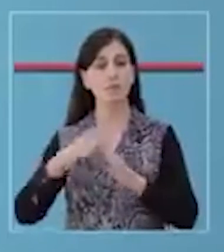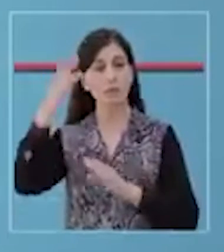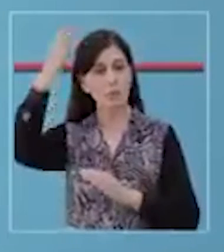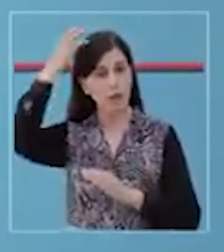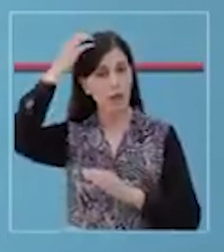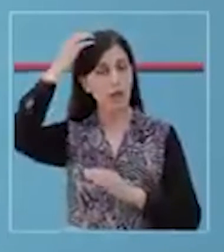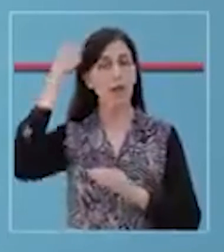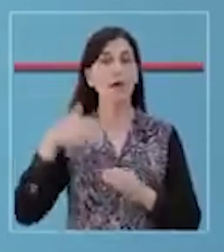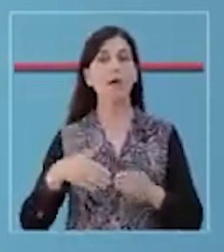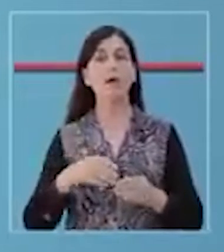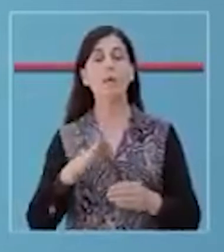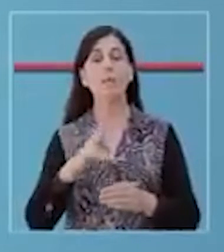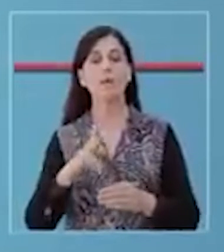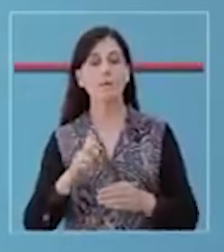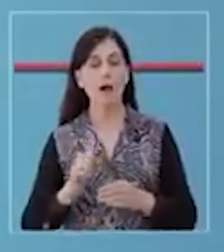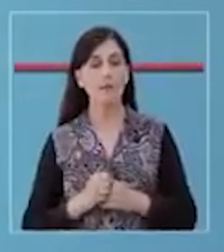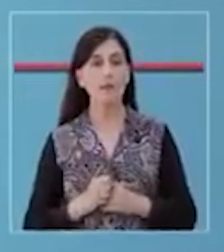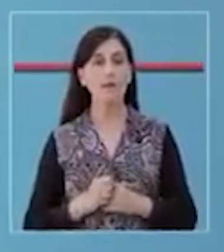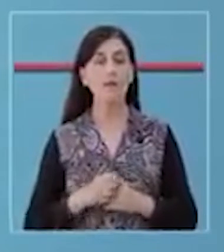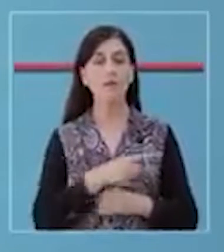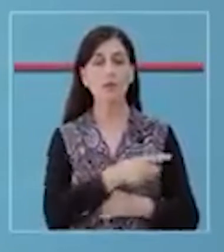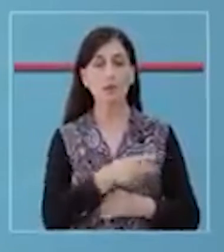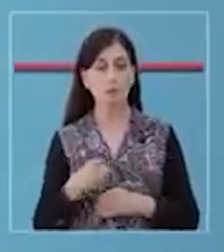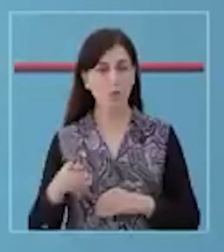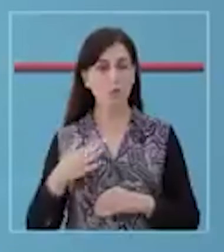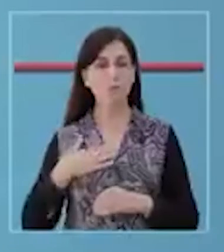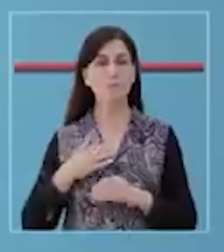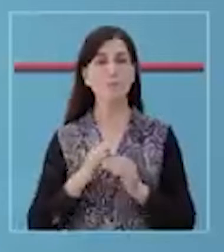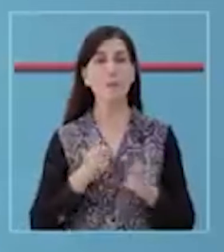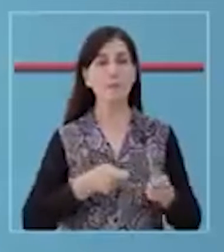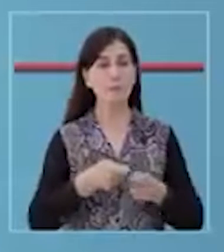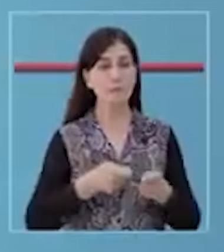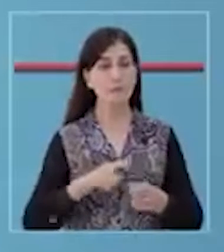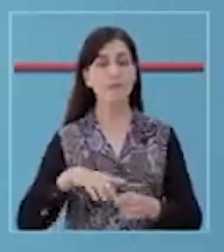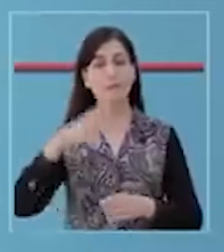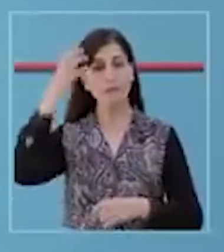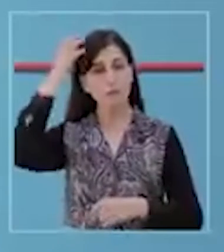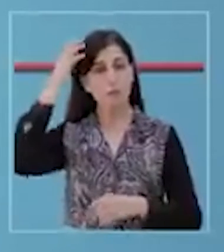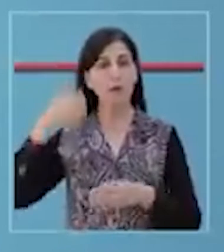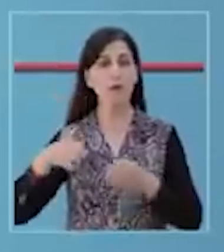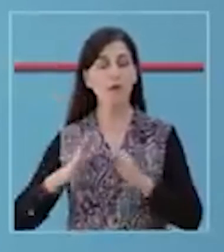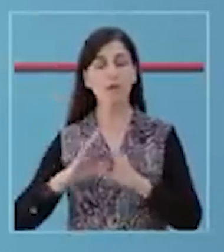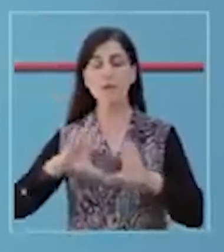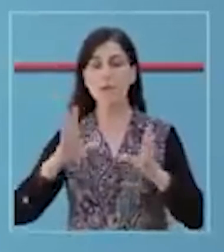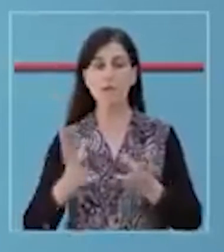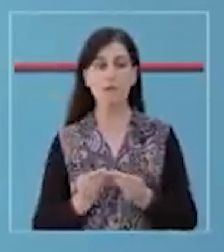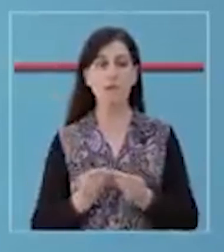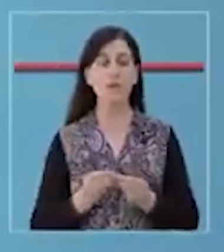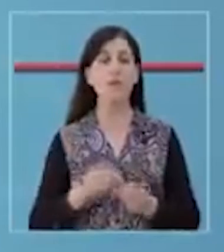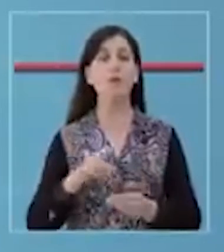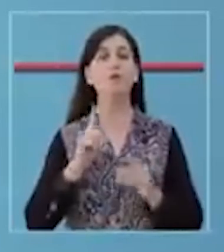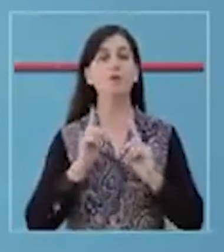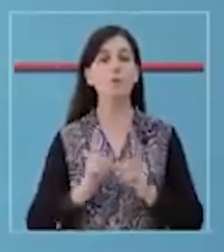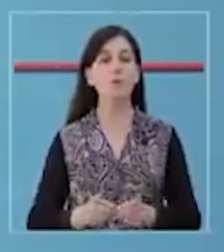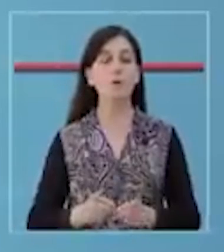tregtare apo institucione të ndryshme publike dhe private, ju rekomandojmë bizneseve, institucioneve, kompanive, kudo